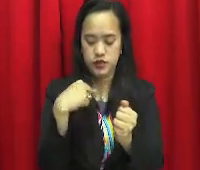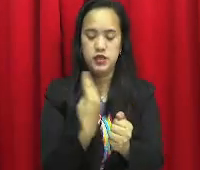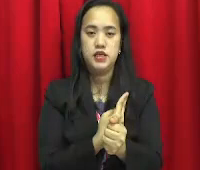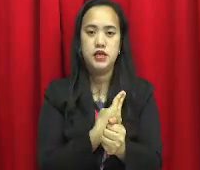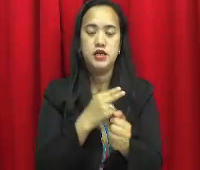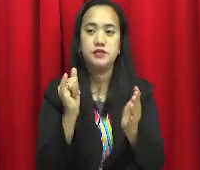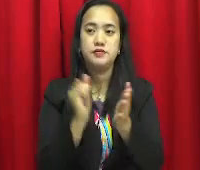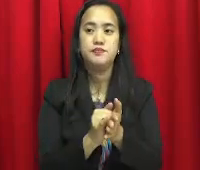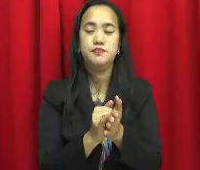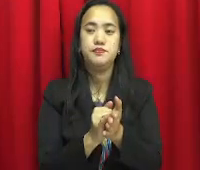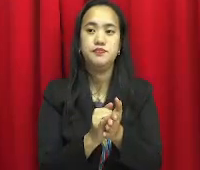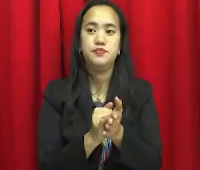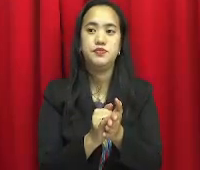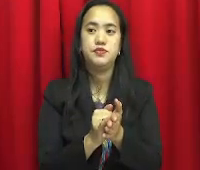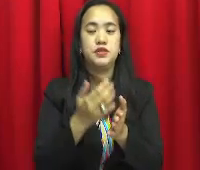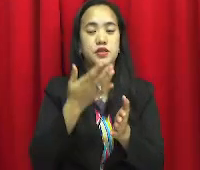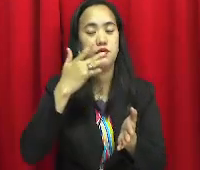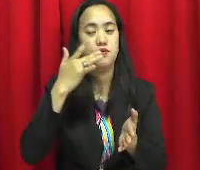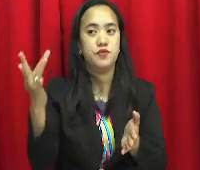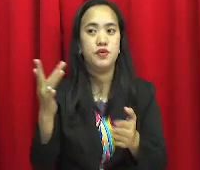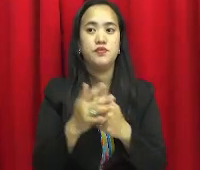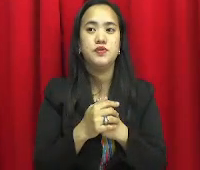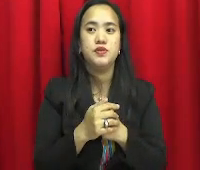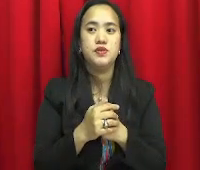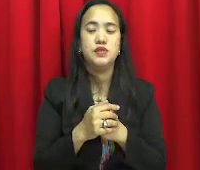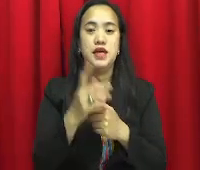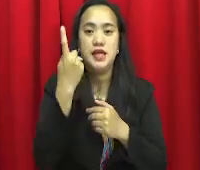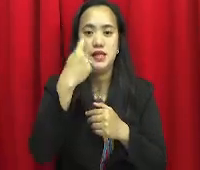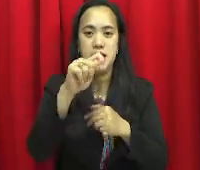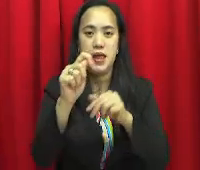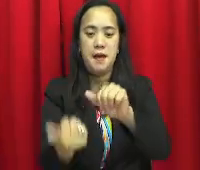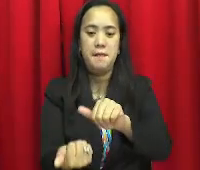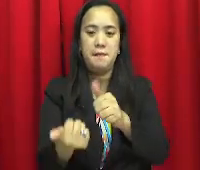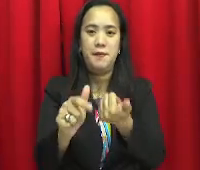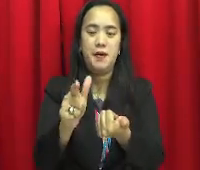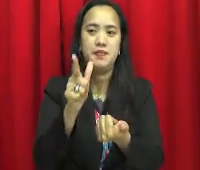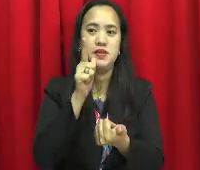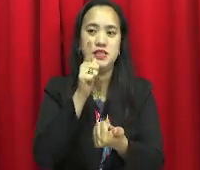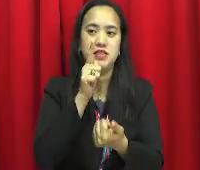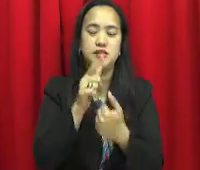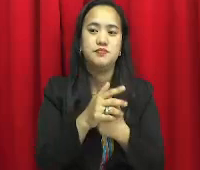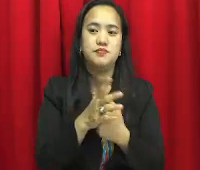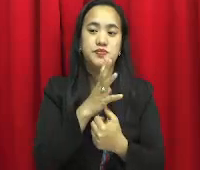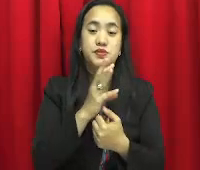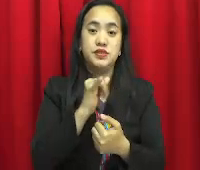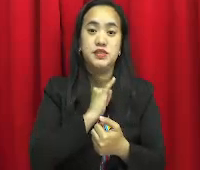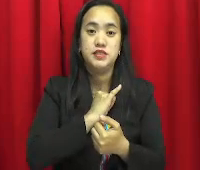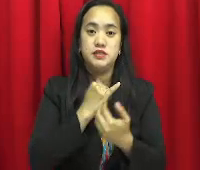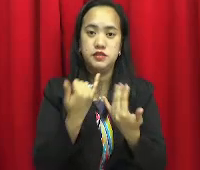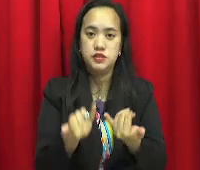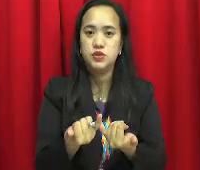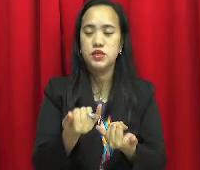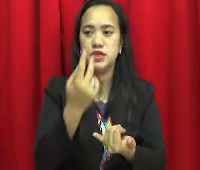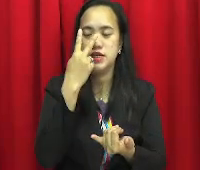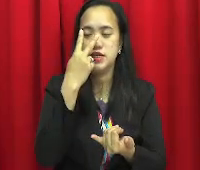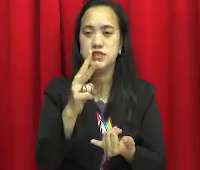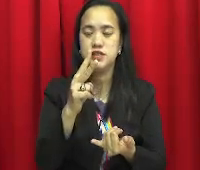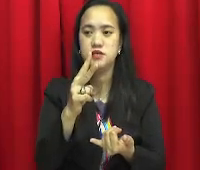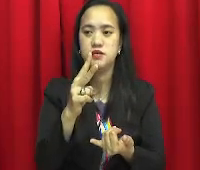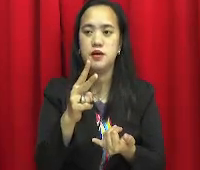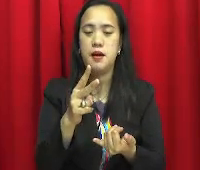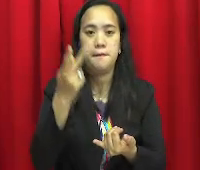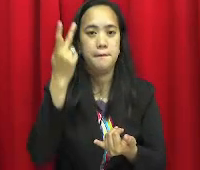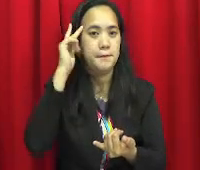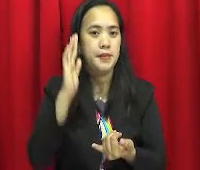paboritong kasaling ng inyong pananghalian, ang The Baptist Lunch. At babatingin ko na po yung mga nakita ko sa comment section. Si Pastor